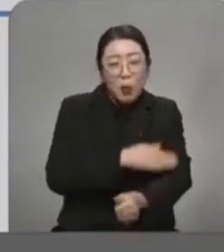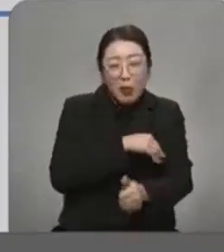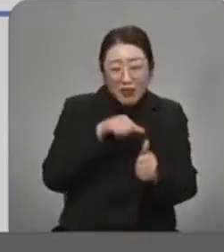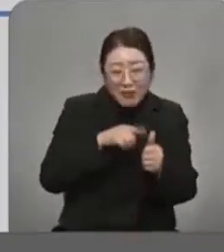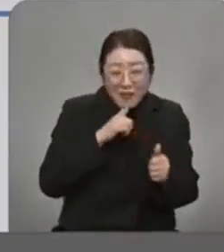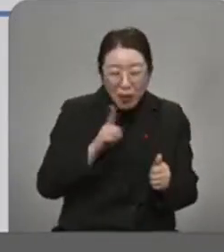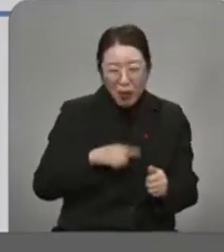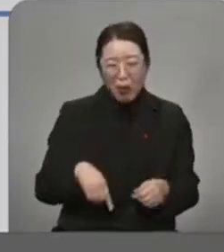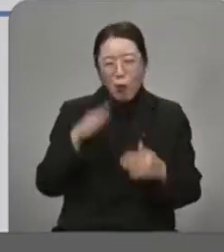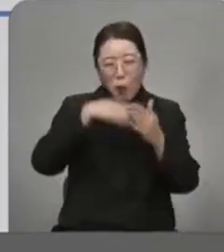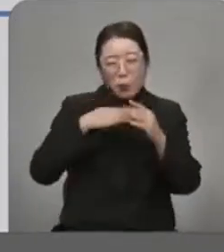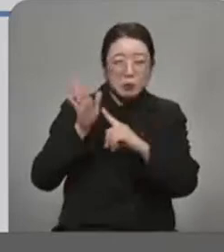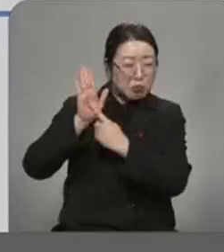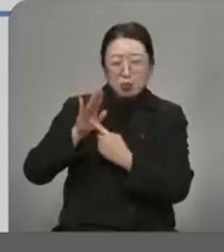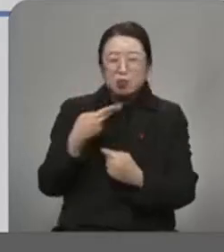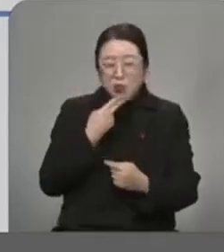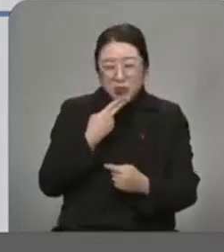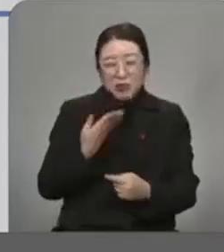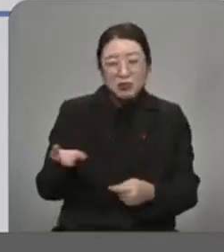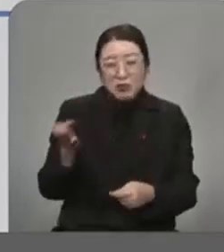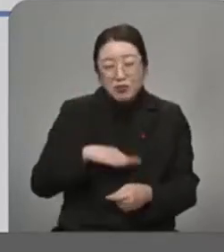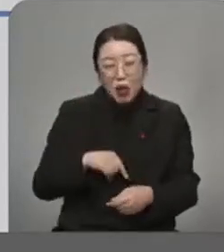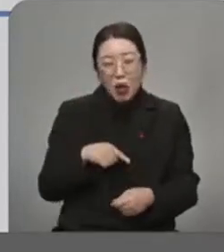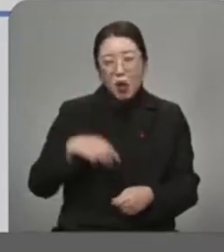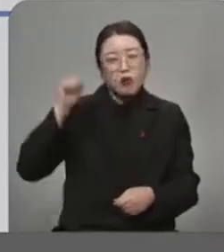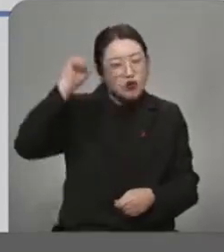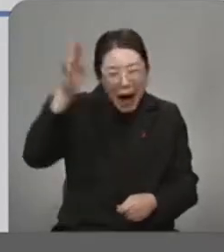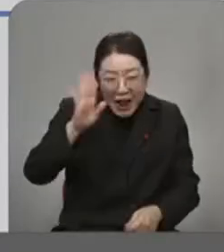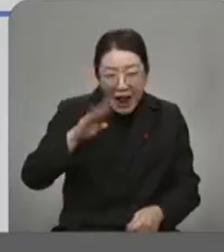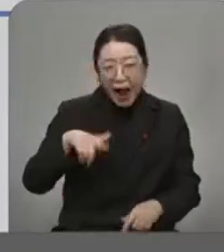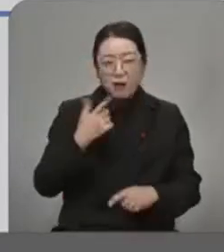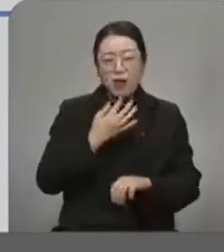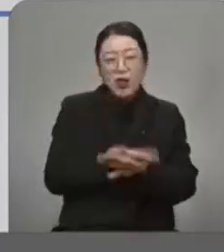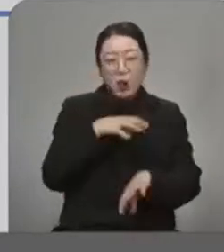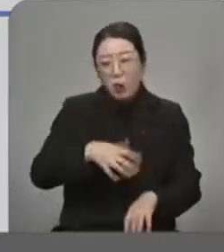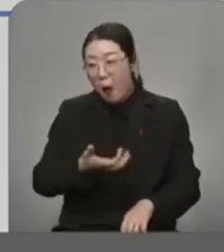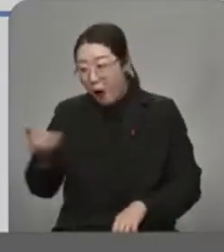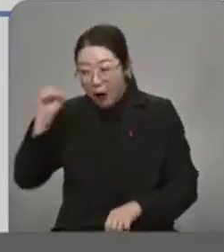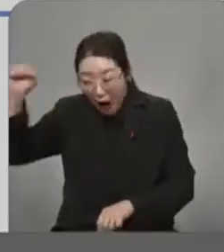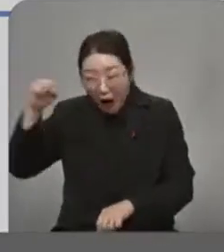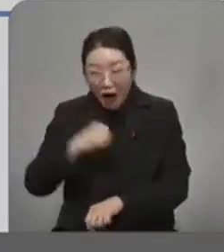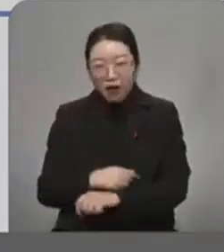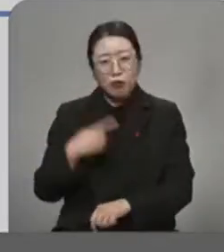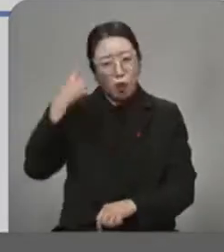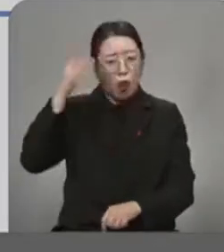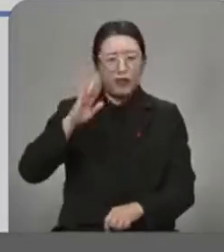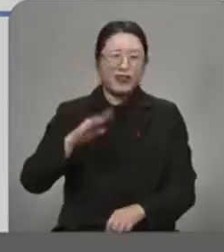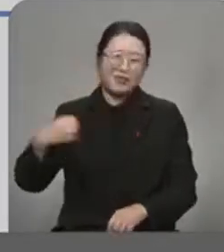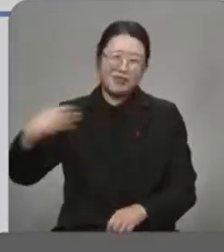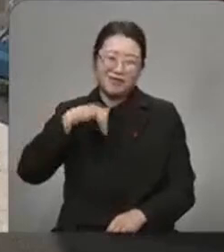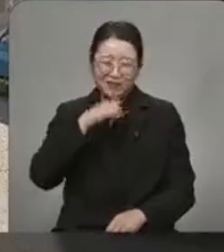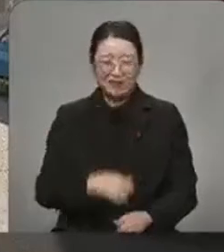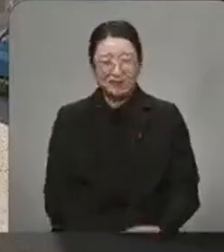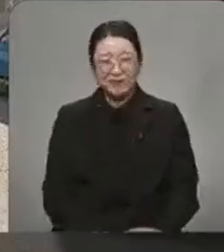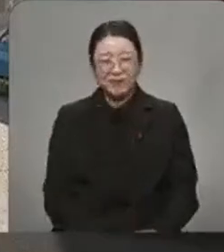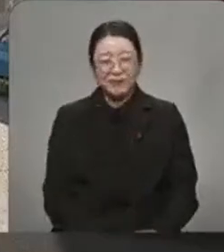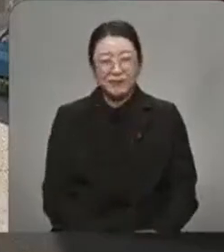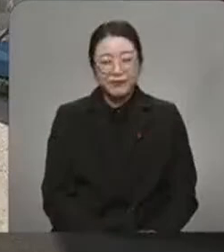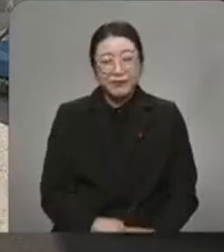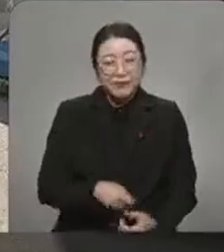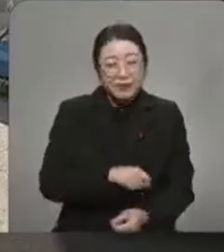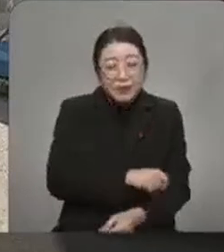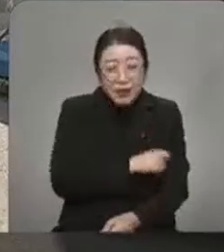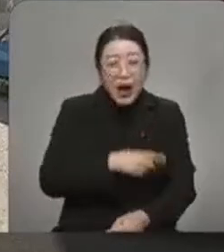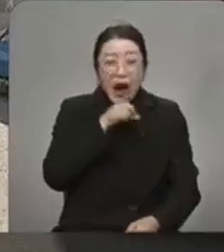여전히 공식 입장은 내지 않고 있지만 불출마와 험지 출마는 고려하지 않는 것으로 전해졌습니다 더욱이